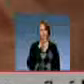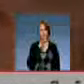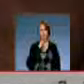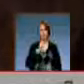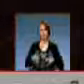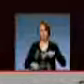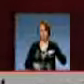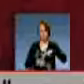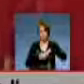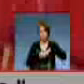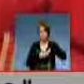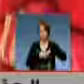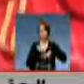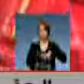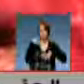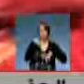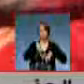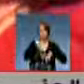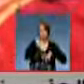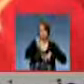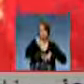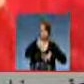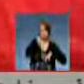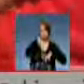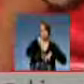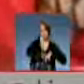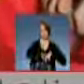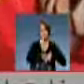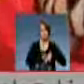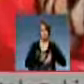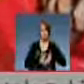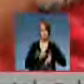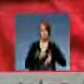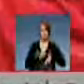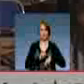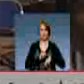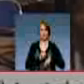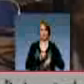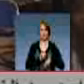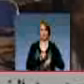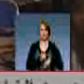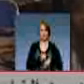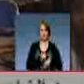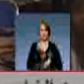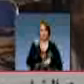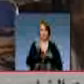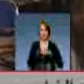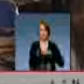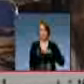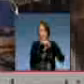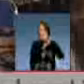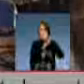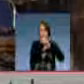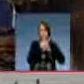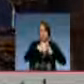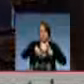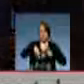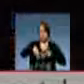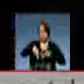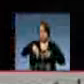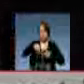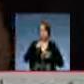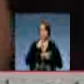بيلبسوه لي وبمشي عليه لما عاوزه كده بستند عليه وبستند عليه وبطل الحمد